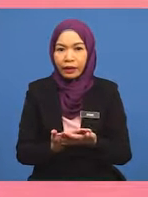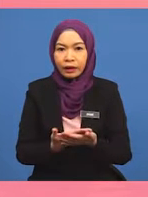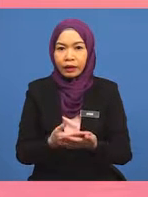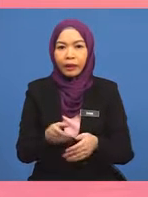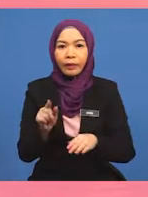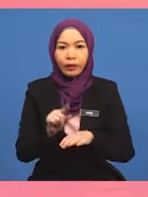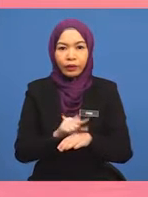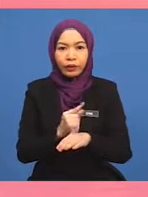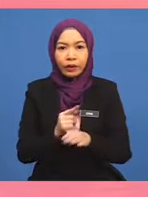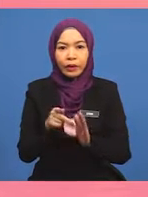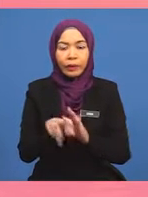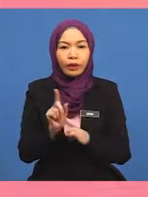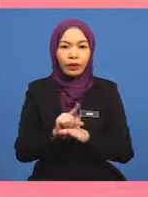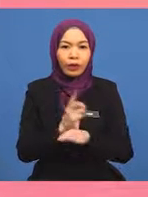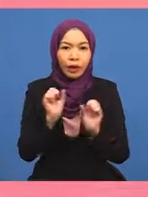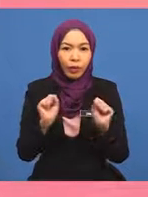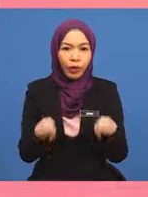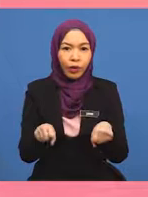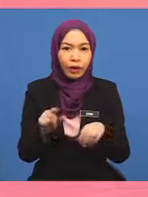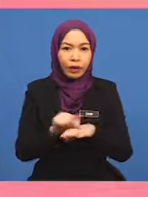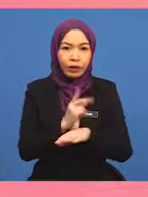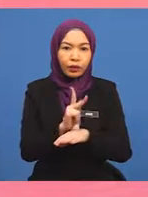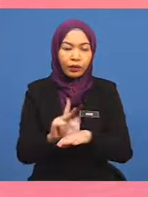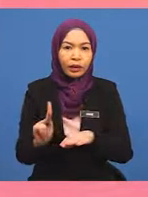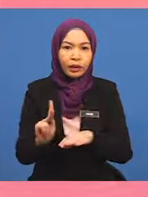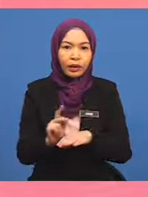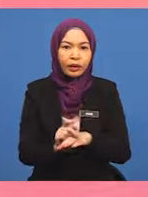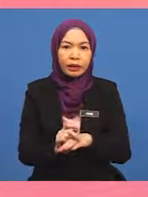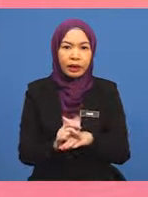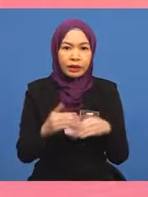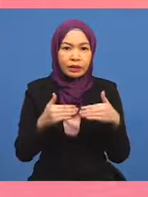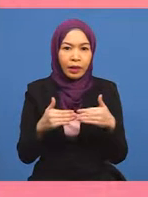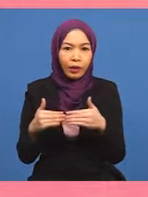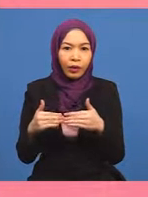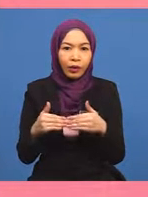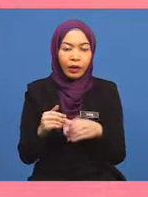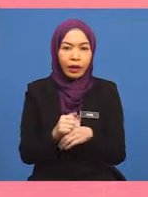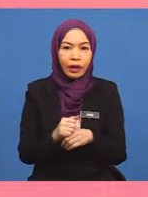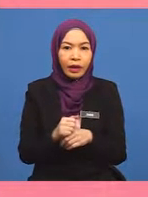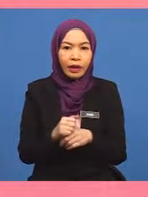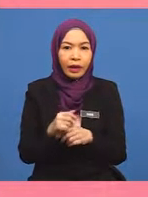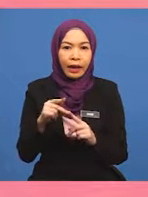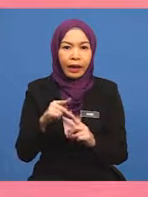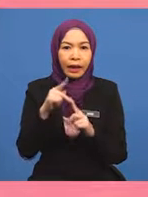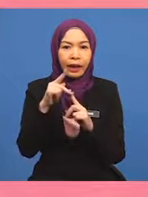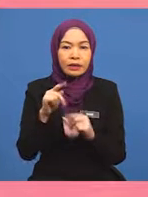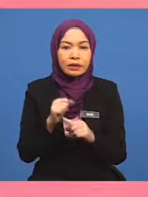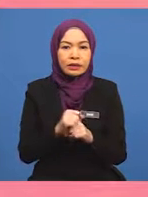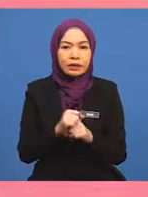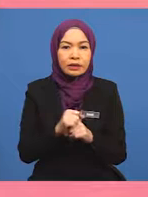Pengguna boleh menggunakan penyambungan khas bagi memberikan